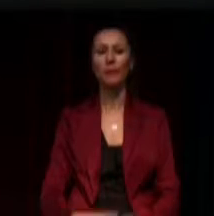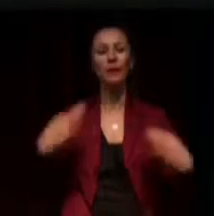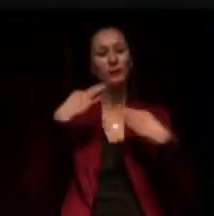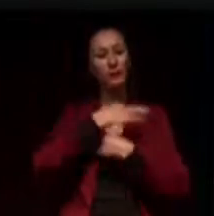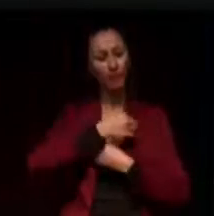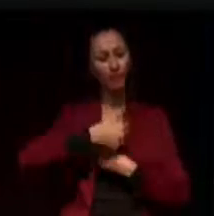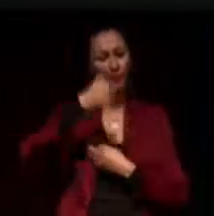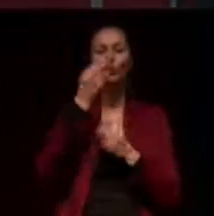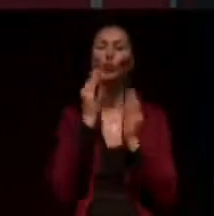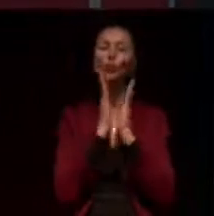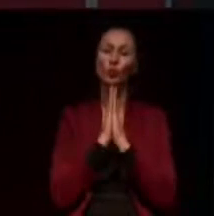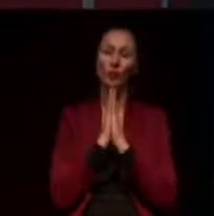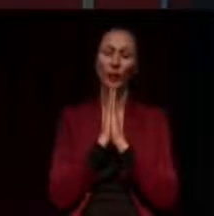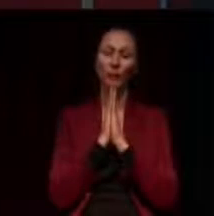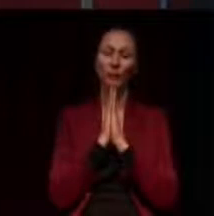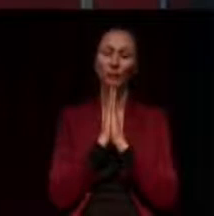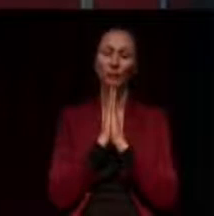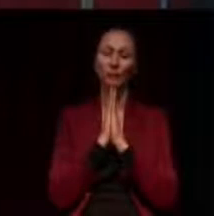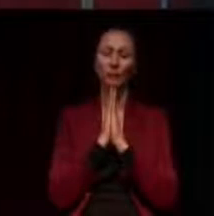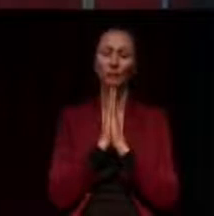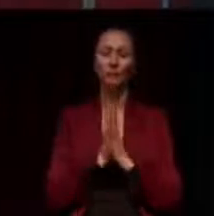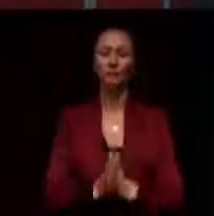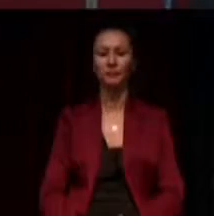Sayın Başkanım, çok özür dilerim.